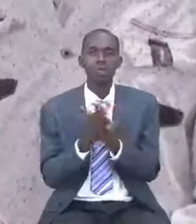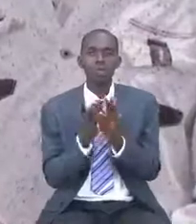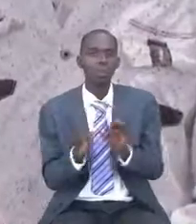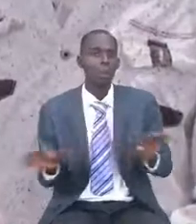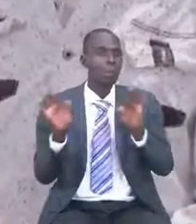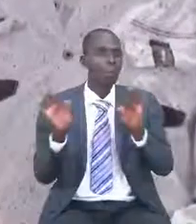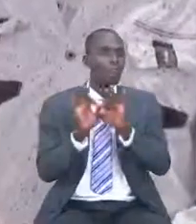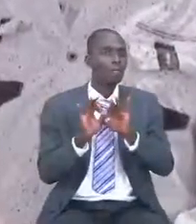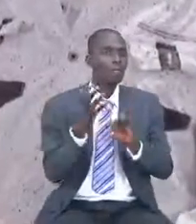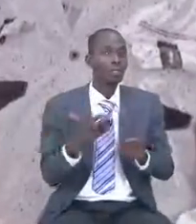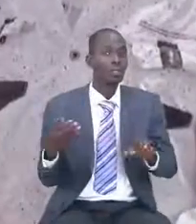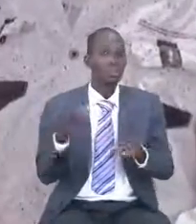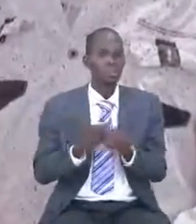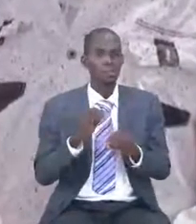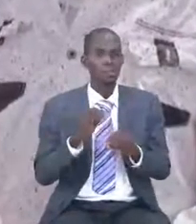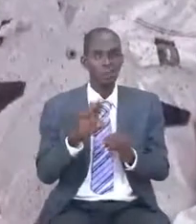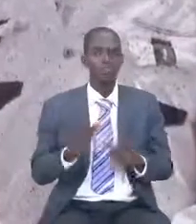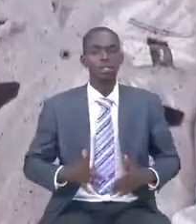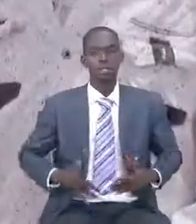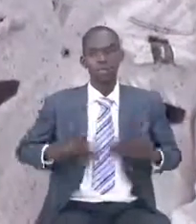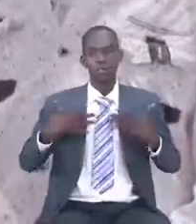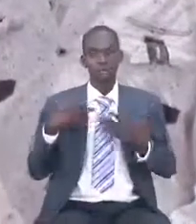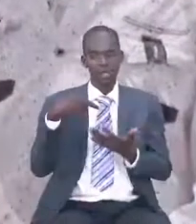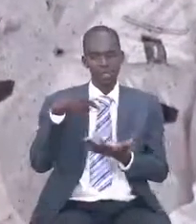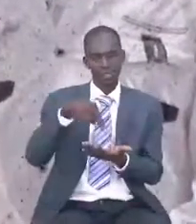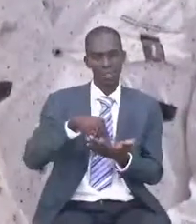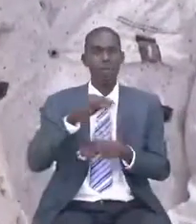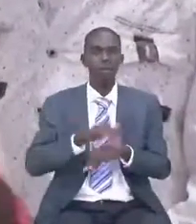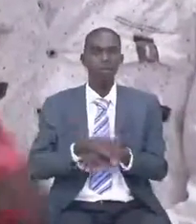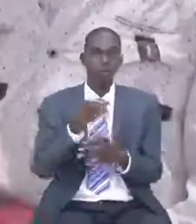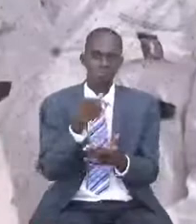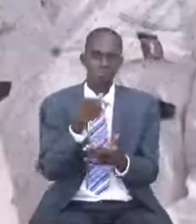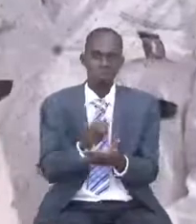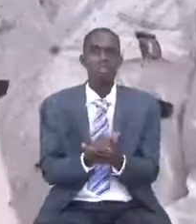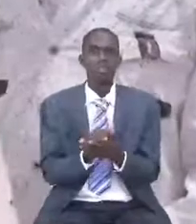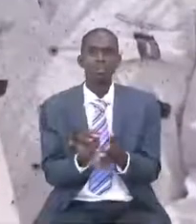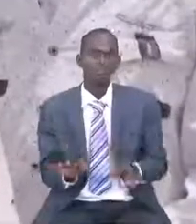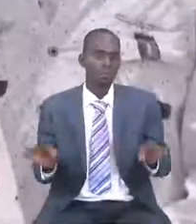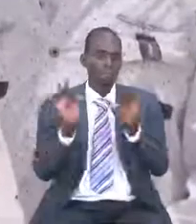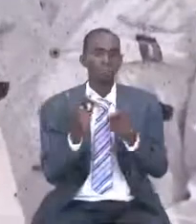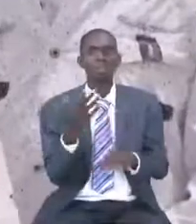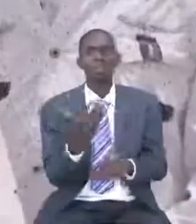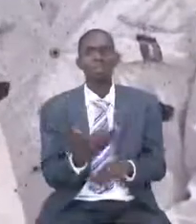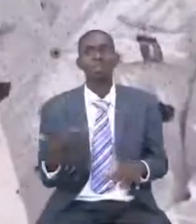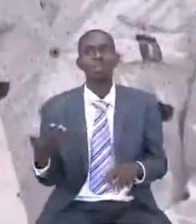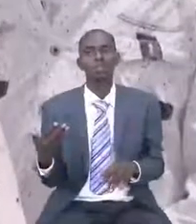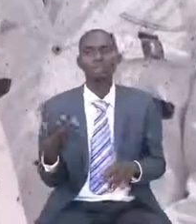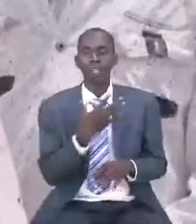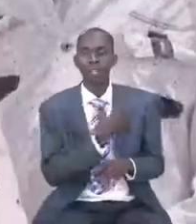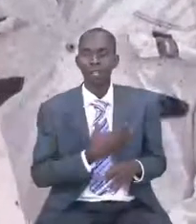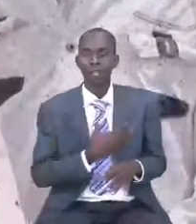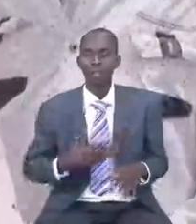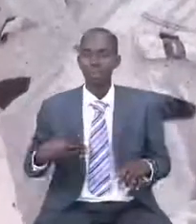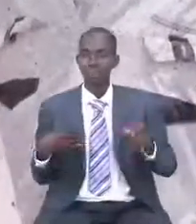fais la chose importante dans ta vie. Pense à la chose principale. Tiens sur cette